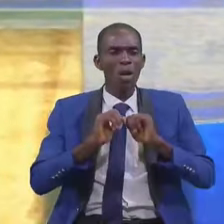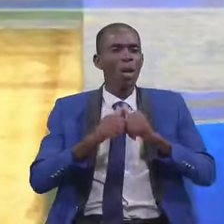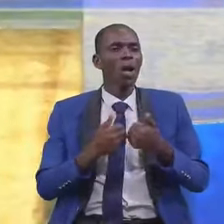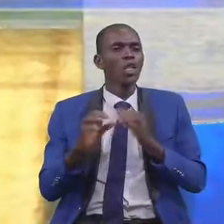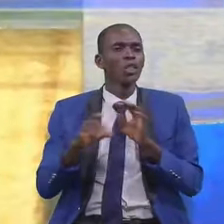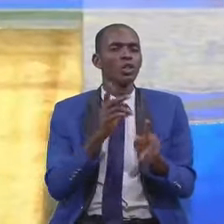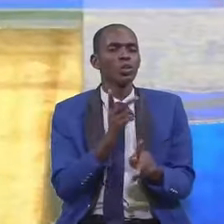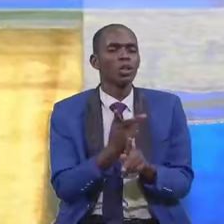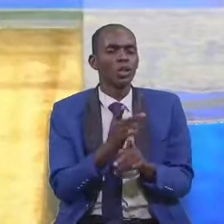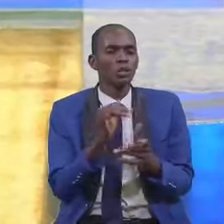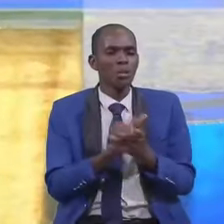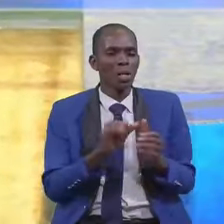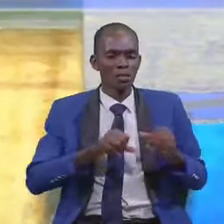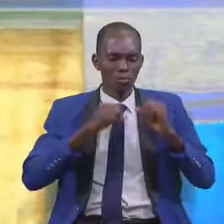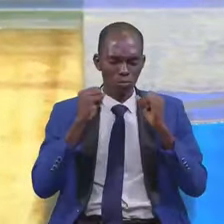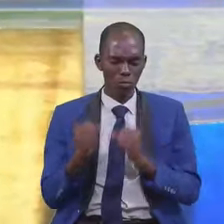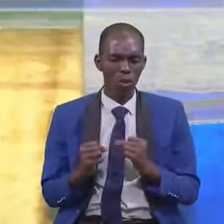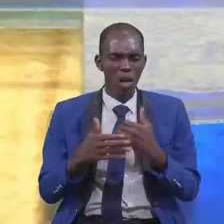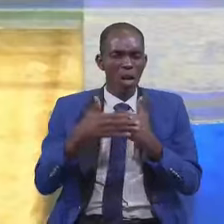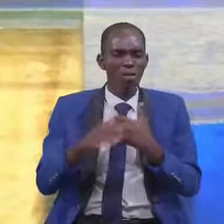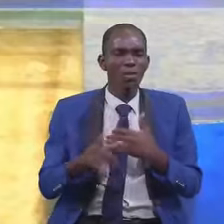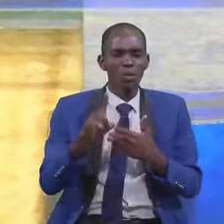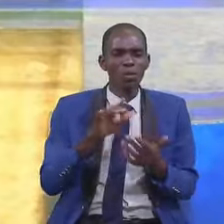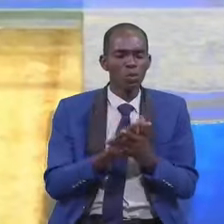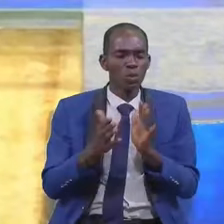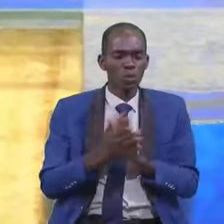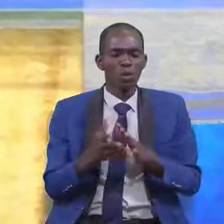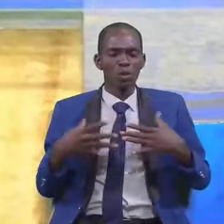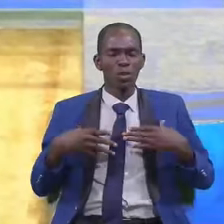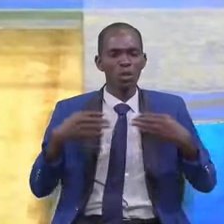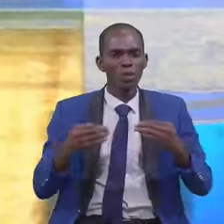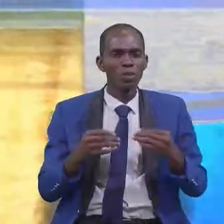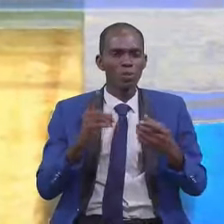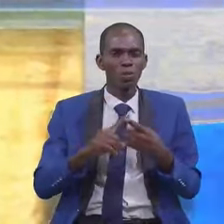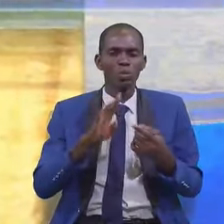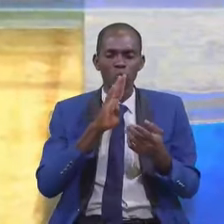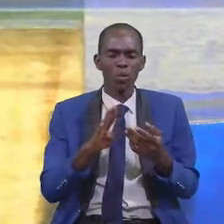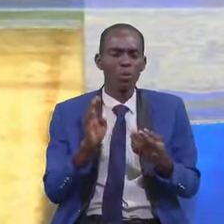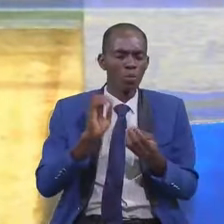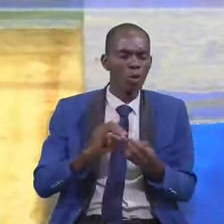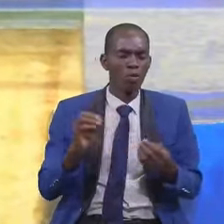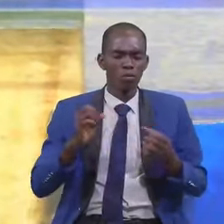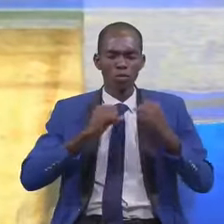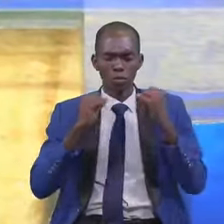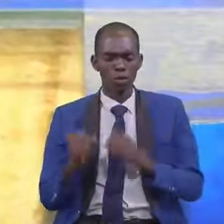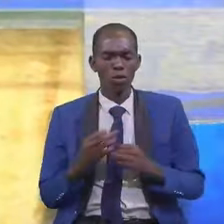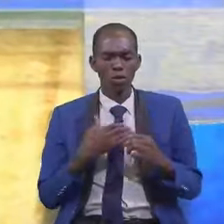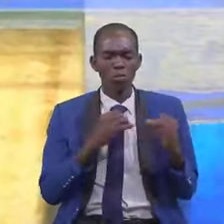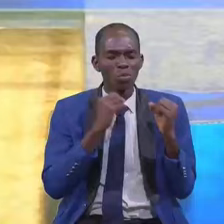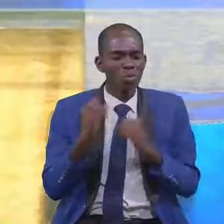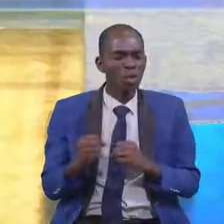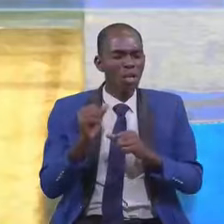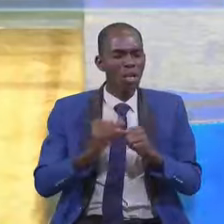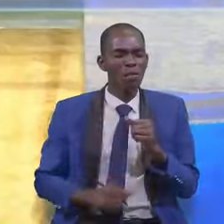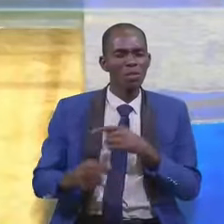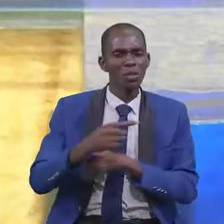la guérison? Vous devenez plus fort et plus fort. Devenez plus fort, de plus en plus fort, chaque jour,